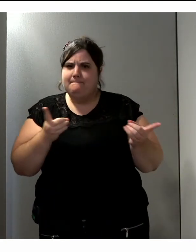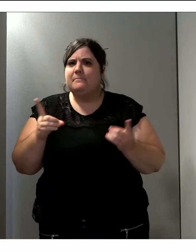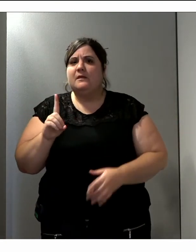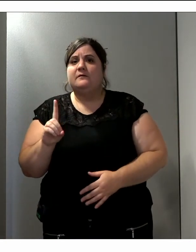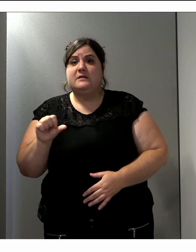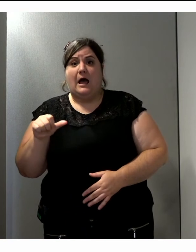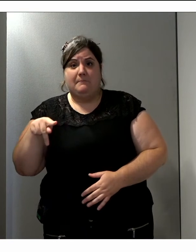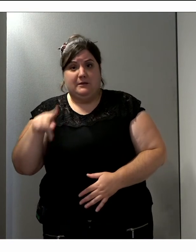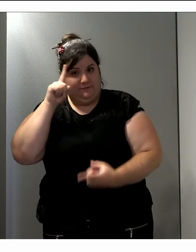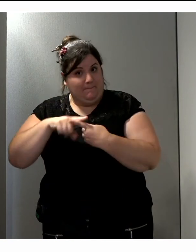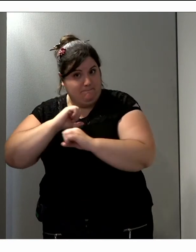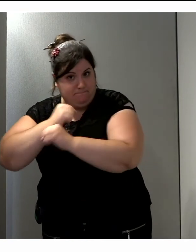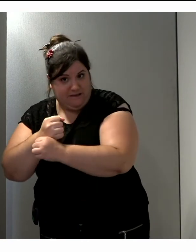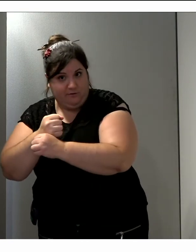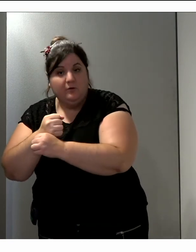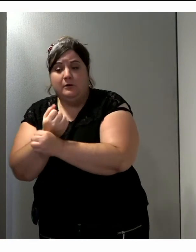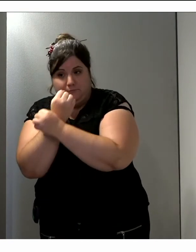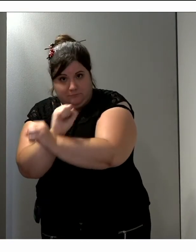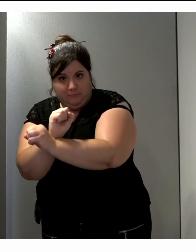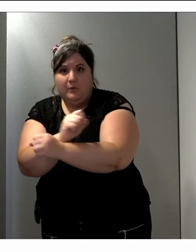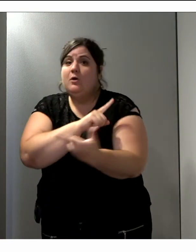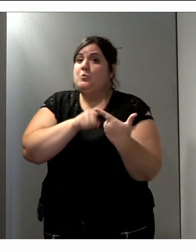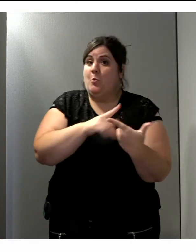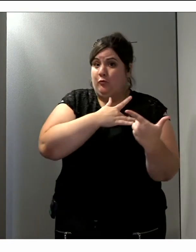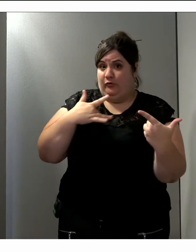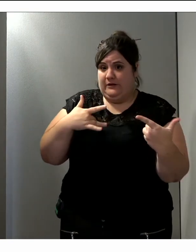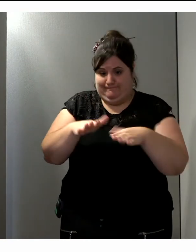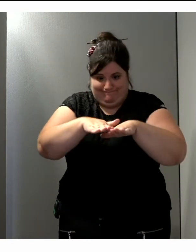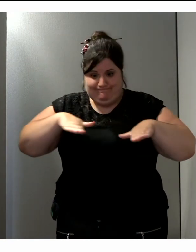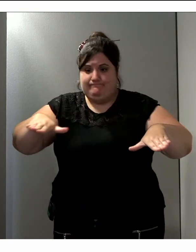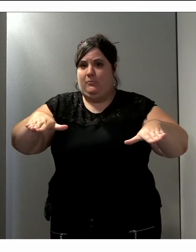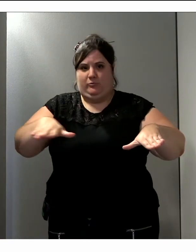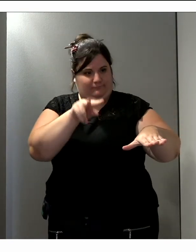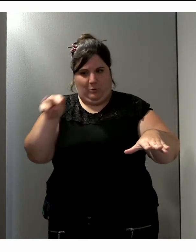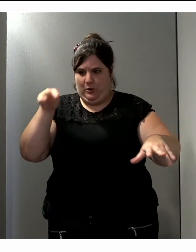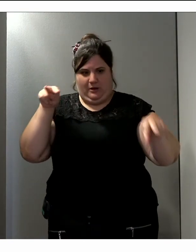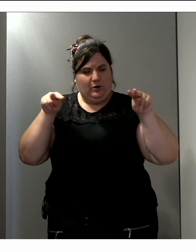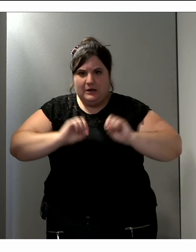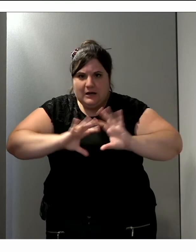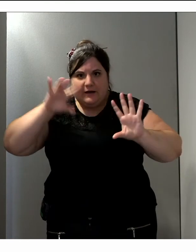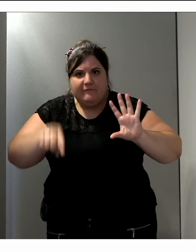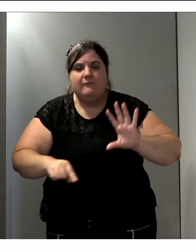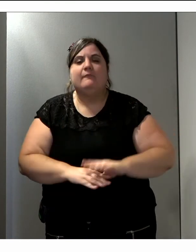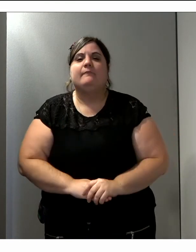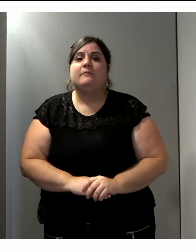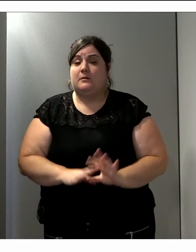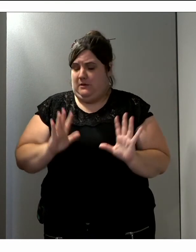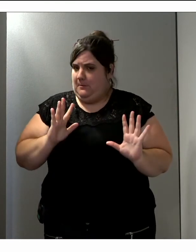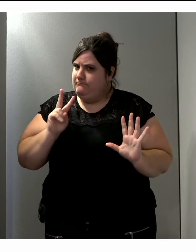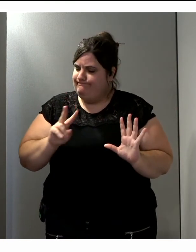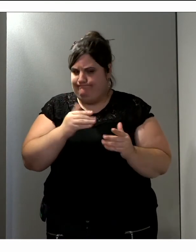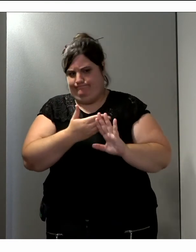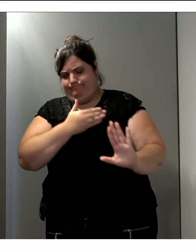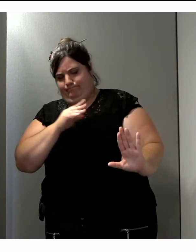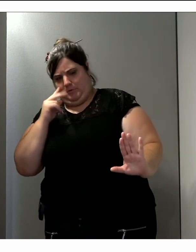la pénitentiaire, et de ce qui relève du ministère de la Santé. Notez une chose que je vais dire d'une manière très objective.